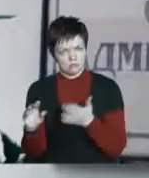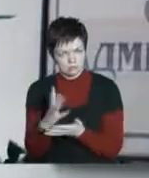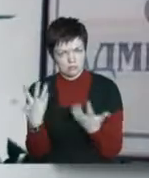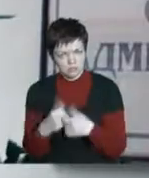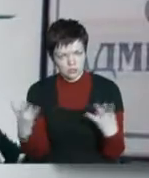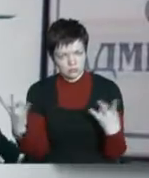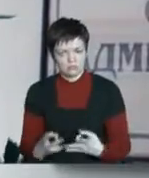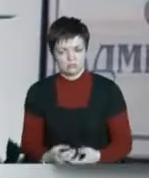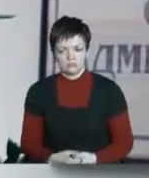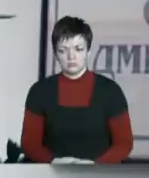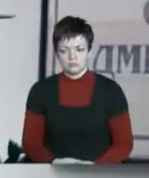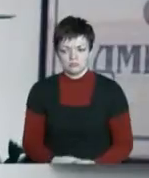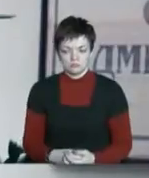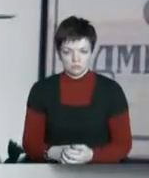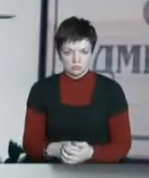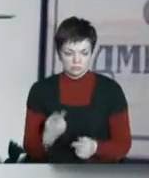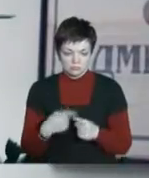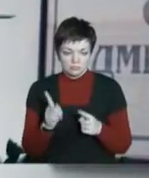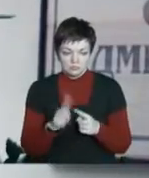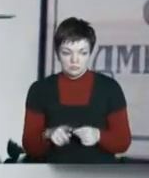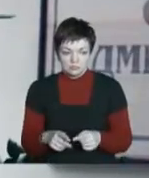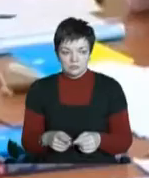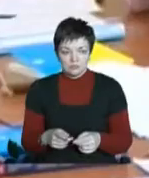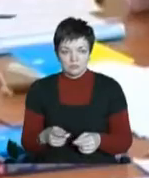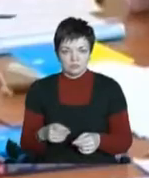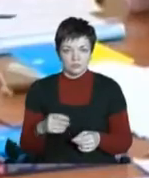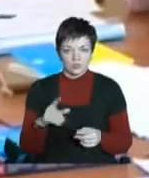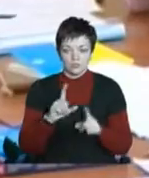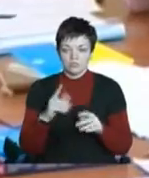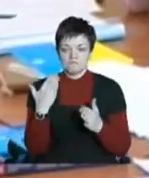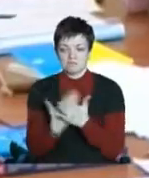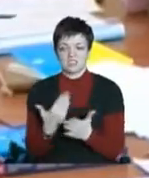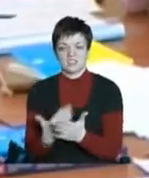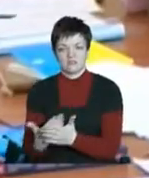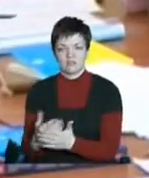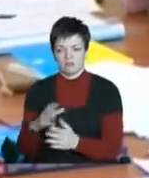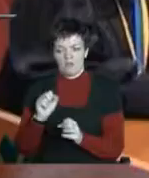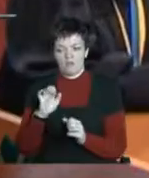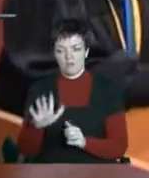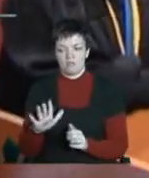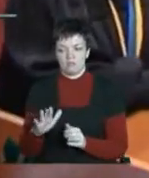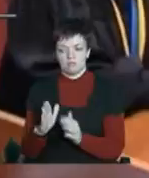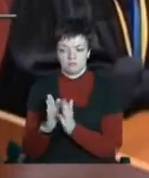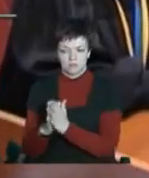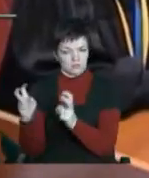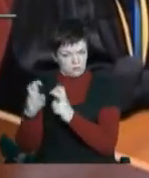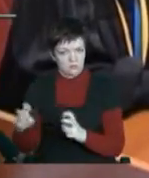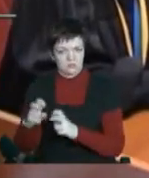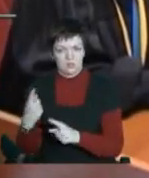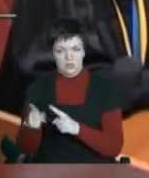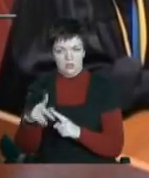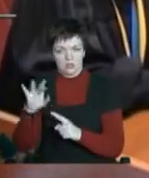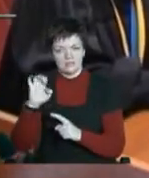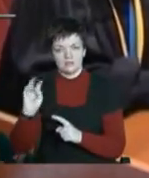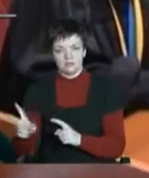характер. В ходатайстве, приложенном к иску, представители Авакова просили суд обеспечить этот иск и запретить